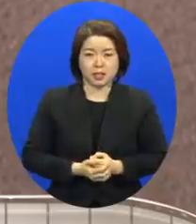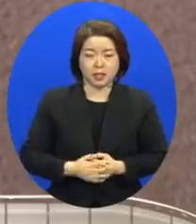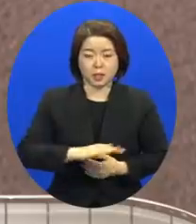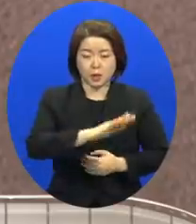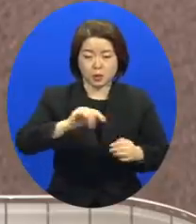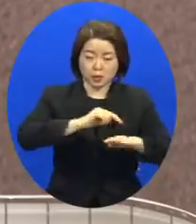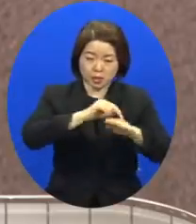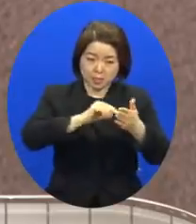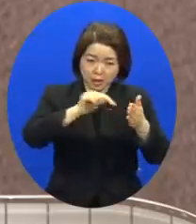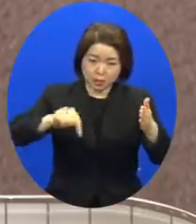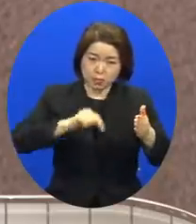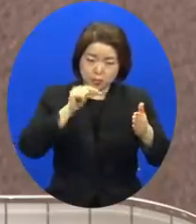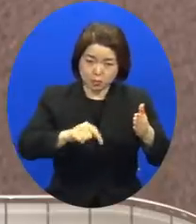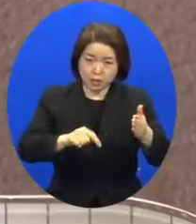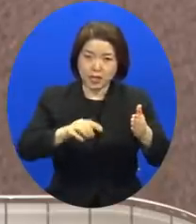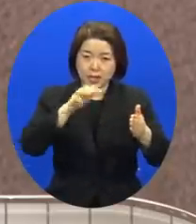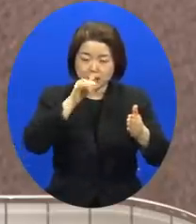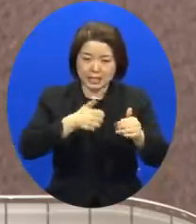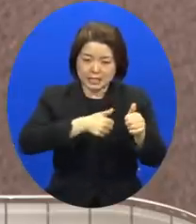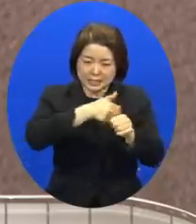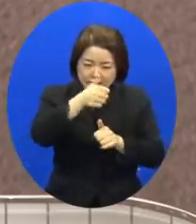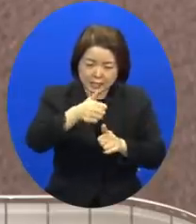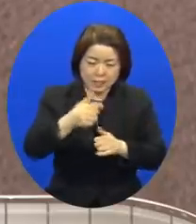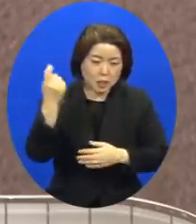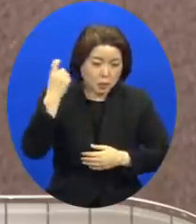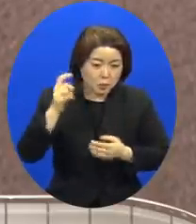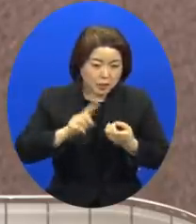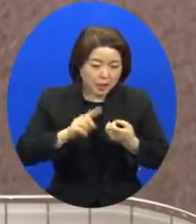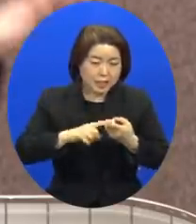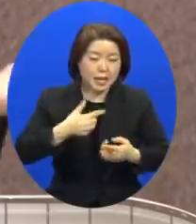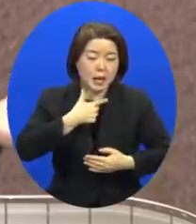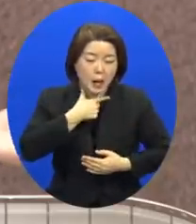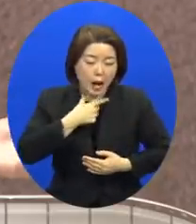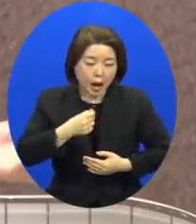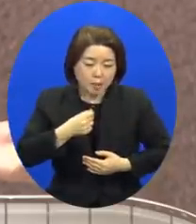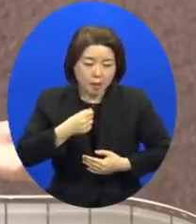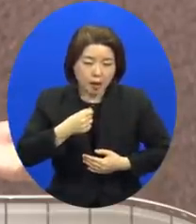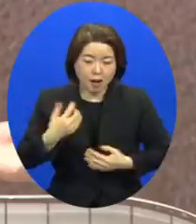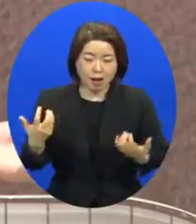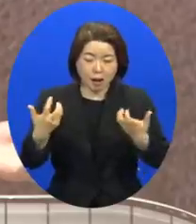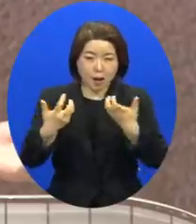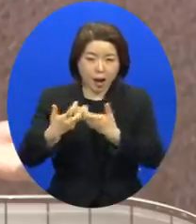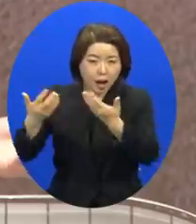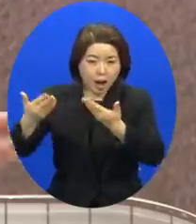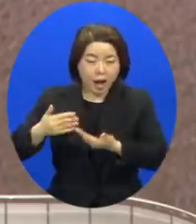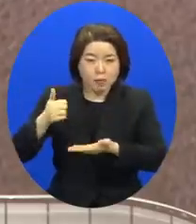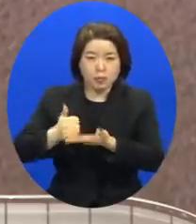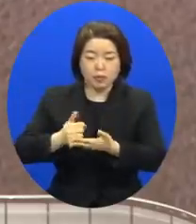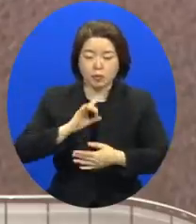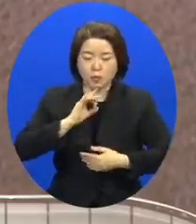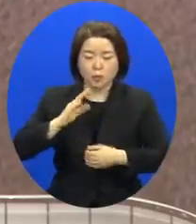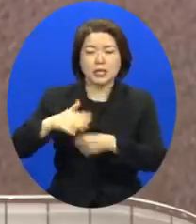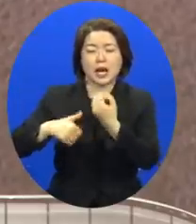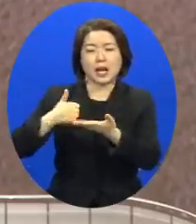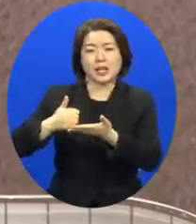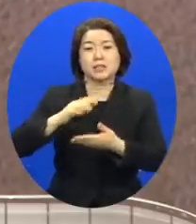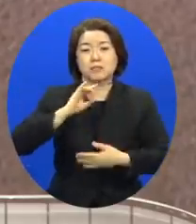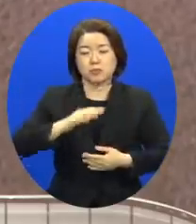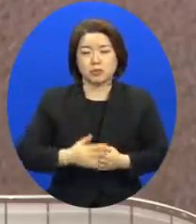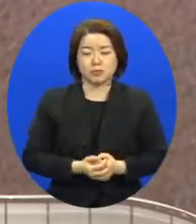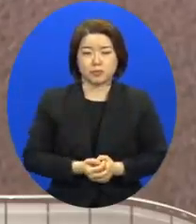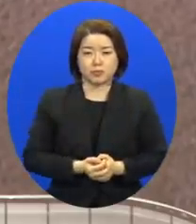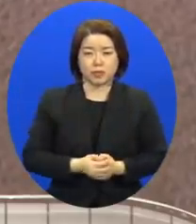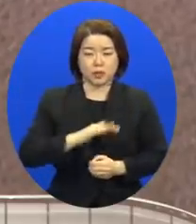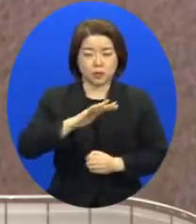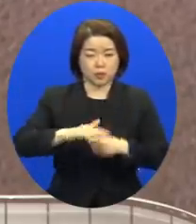마음속에 있는 승리의 소식에 대한 갈망을 채워 줄 수 있는 분은 오직 하나님 밖에 없습니다 우리가 하나님께